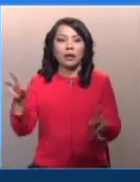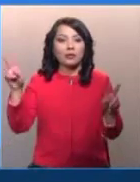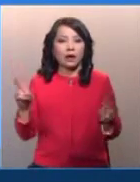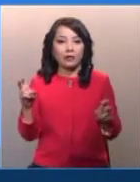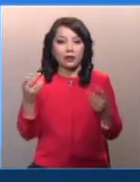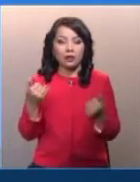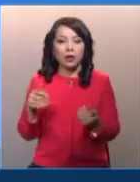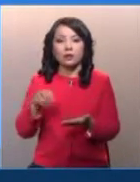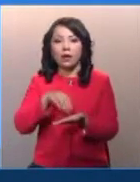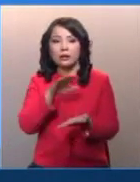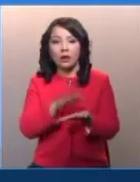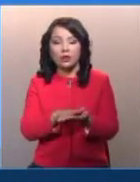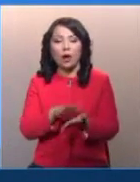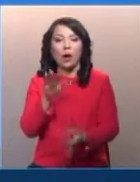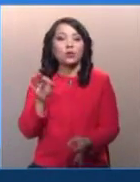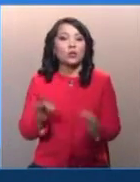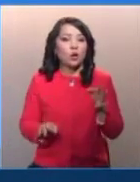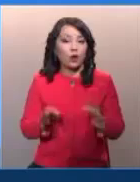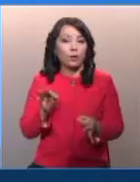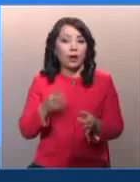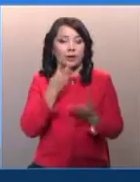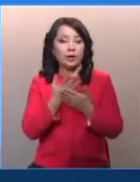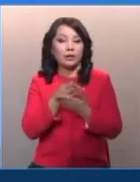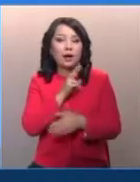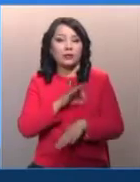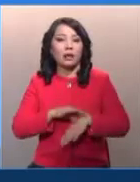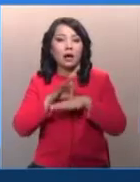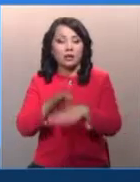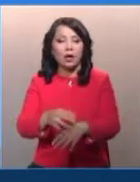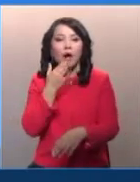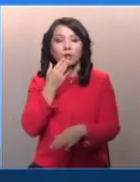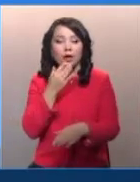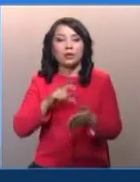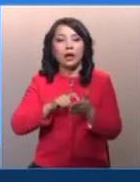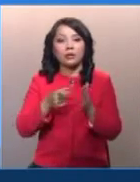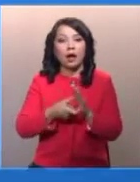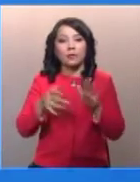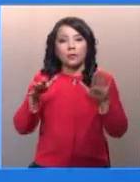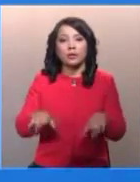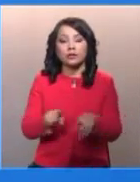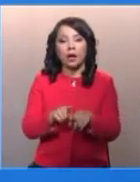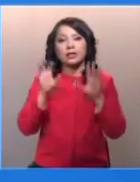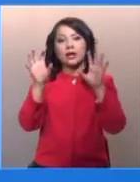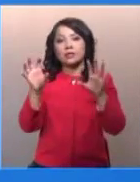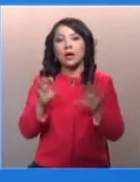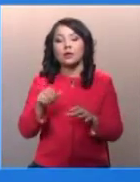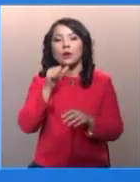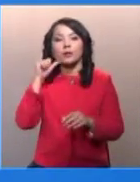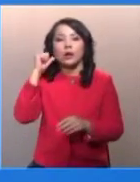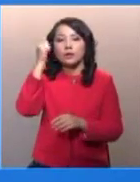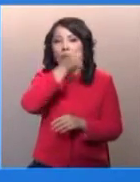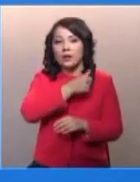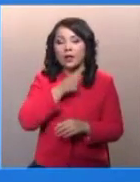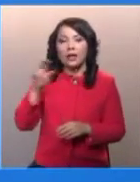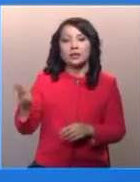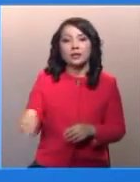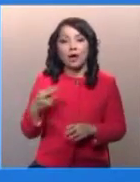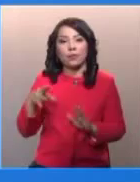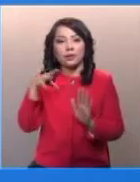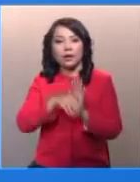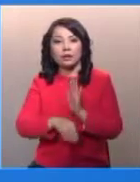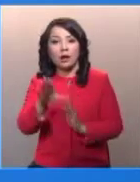уәкілдің жөніндегі норма негізі ұлттық кәсіпкерлер палатасы туралы заңға өткен жыл декабрьде біз енгізгенбіз. Бірақ